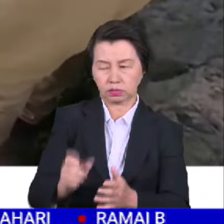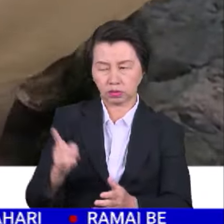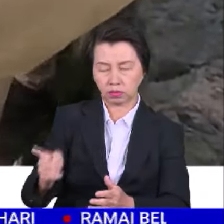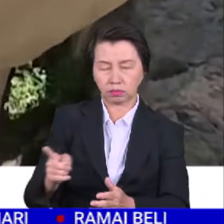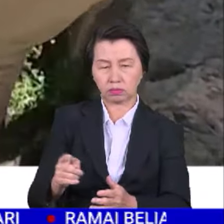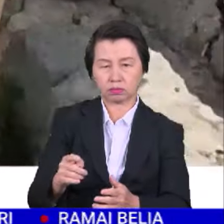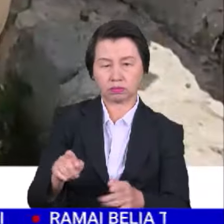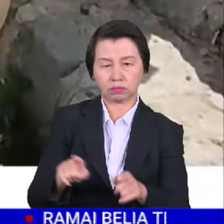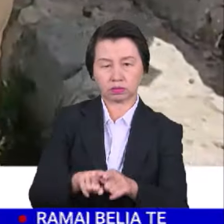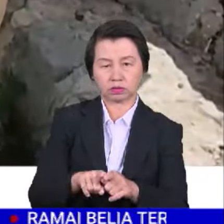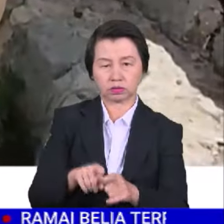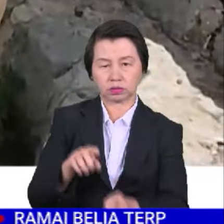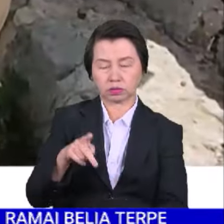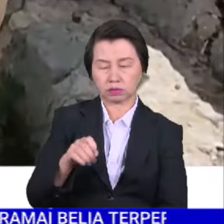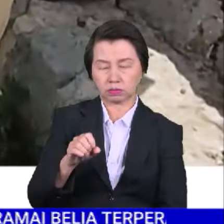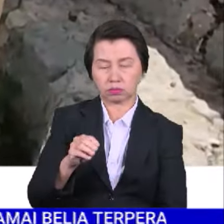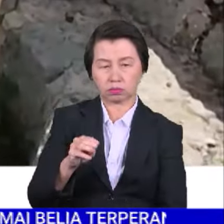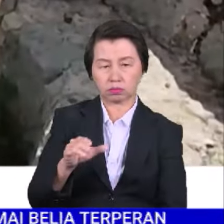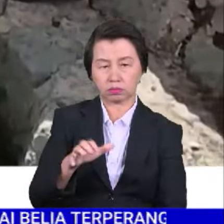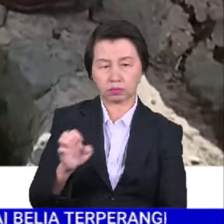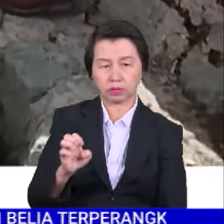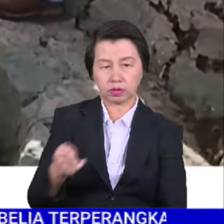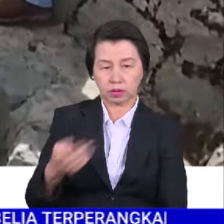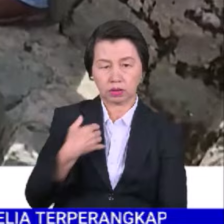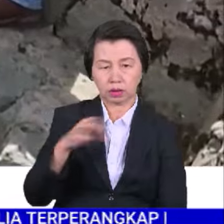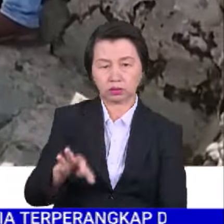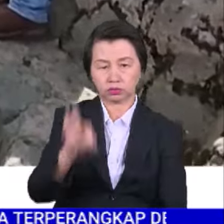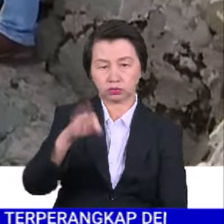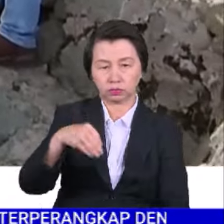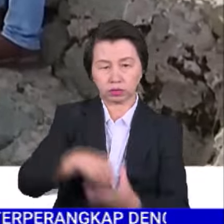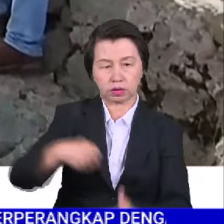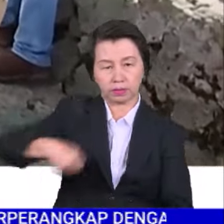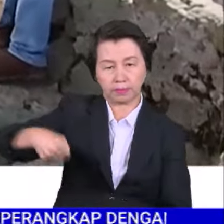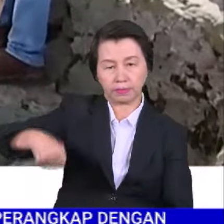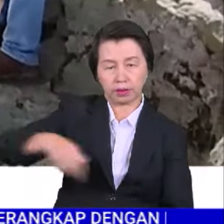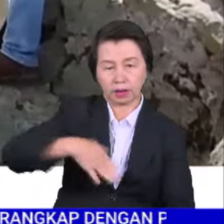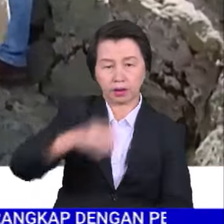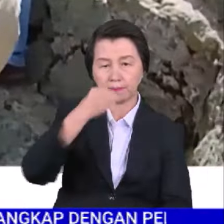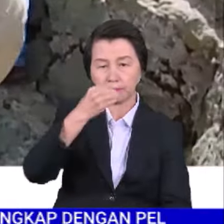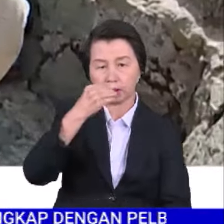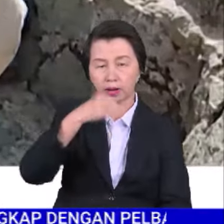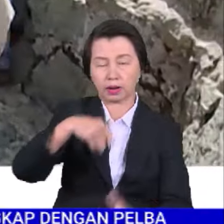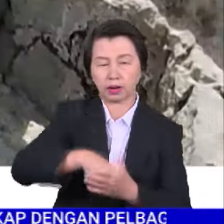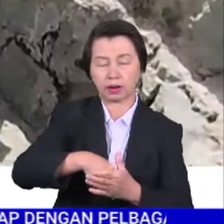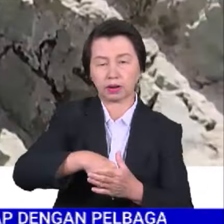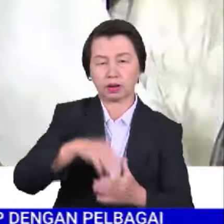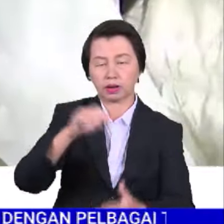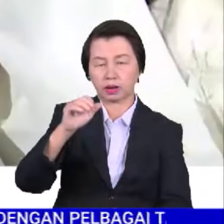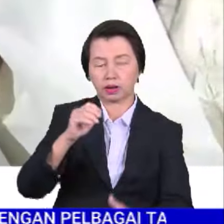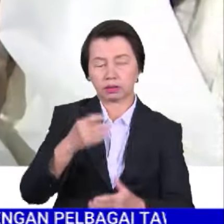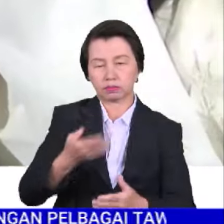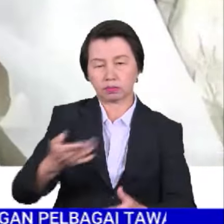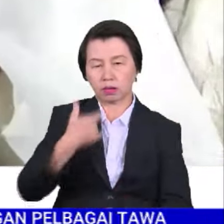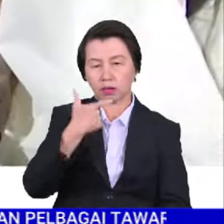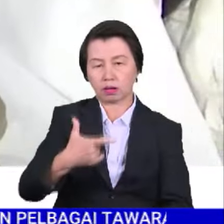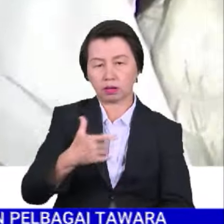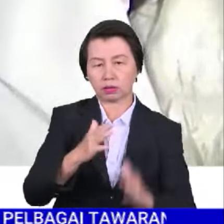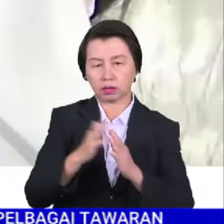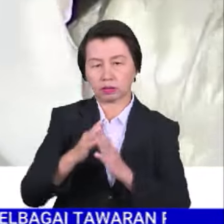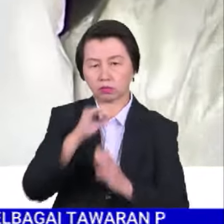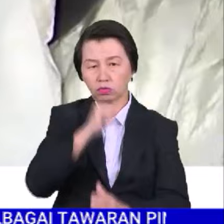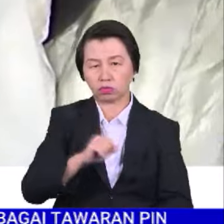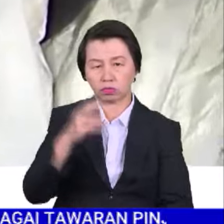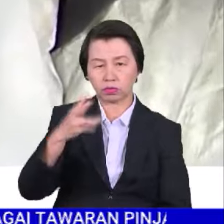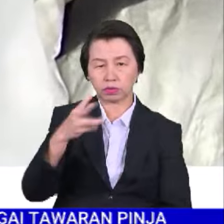dia berkongsi bilik dengan mumia tersebut. Mumia itu telah ditemui di dalam beg penghantar makanan di sebuah tapak arkeologi di Bandar Puno dan berusia